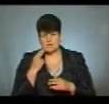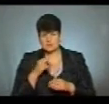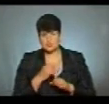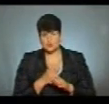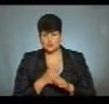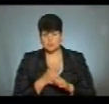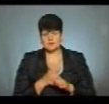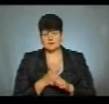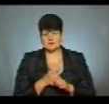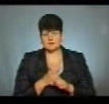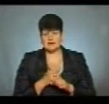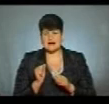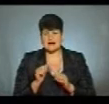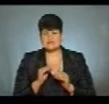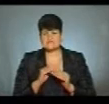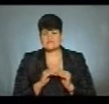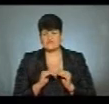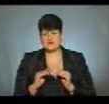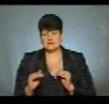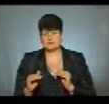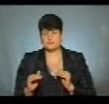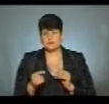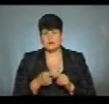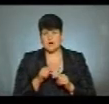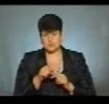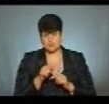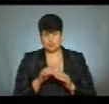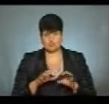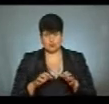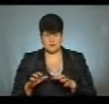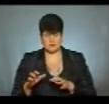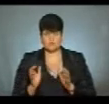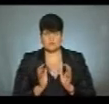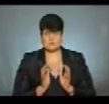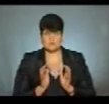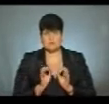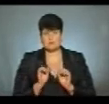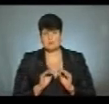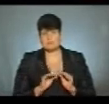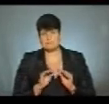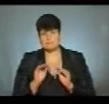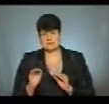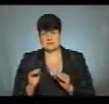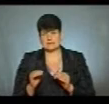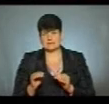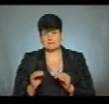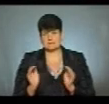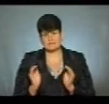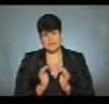все-таки з асфальтового покриття якісного, а цю бруківку, щоб її зберегти, її можна перекласти на якісь вулички